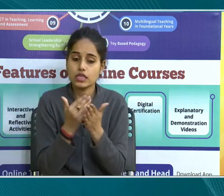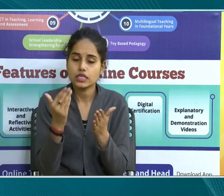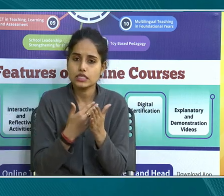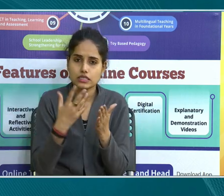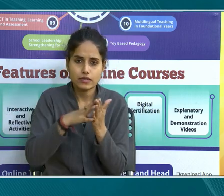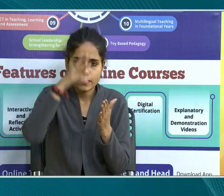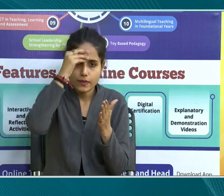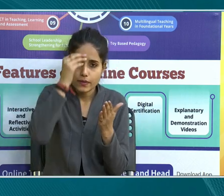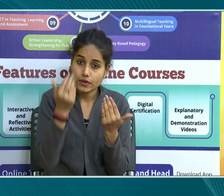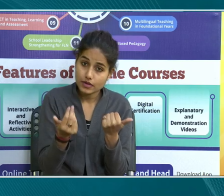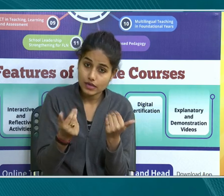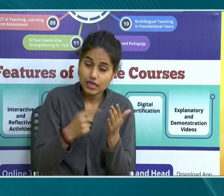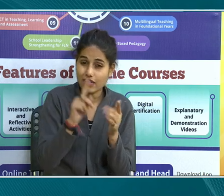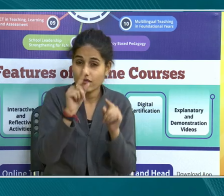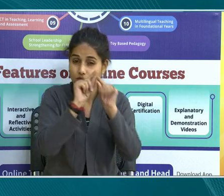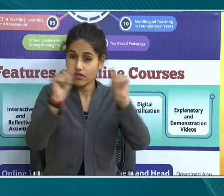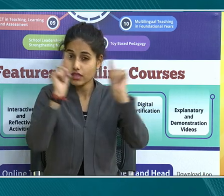हैं,